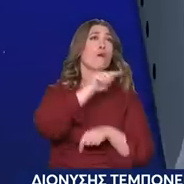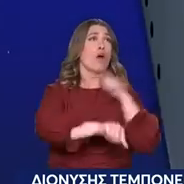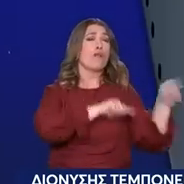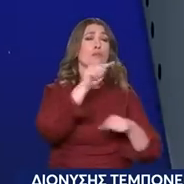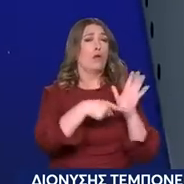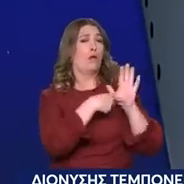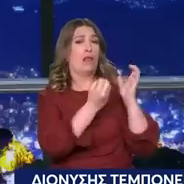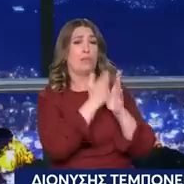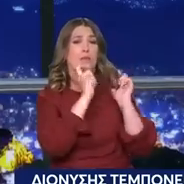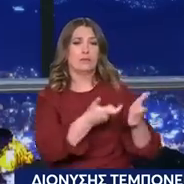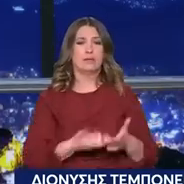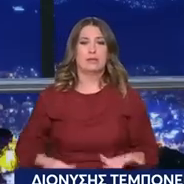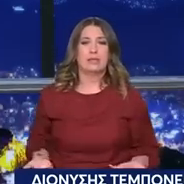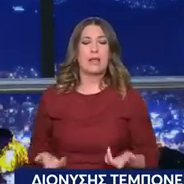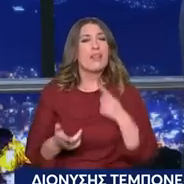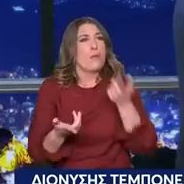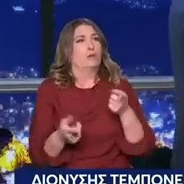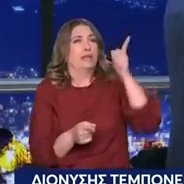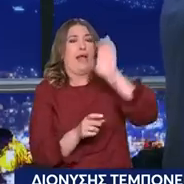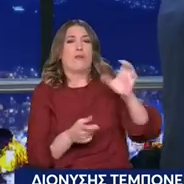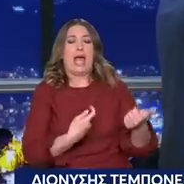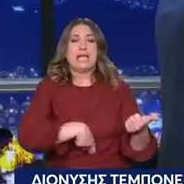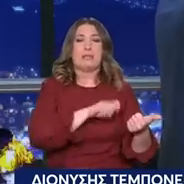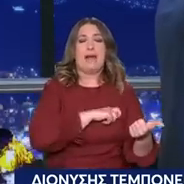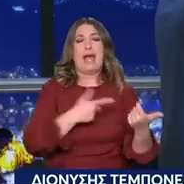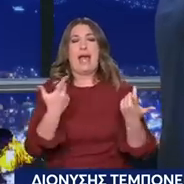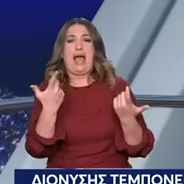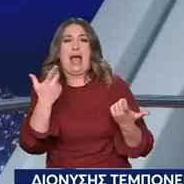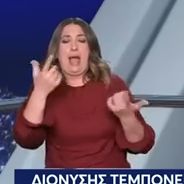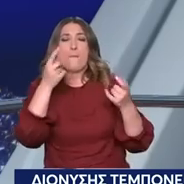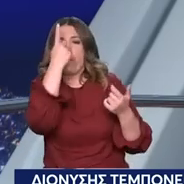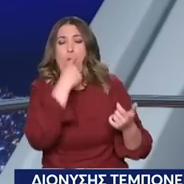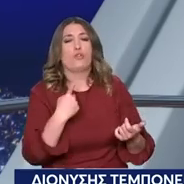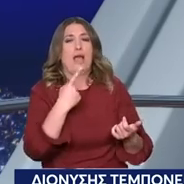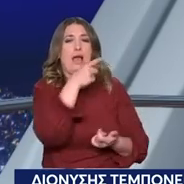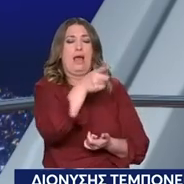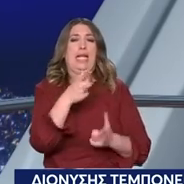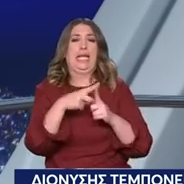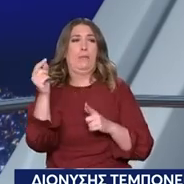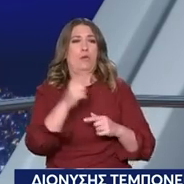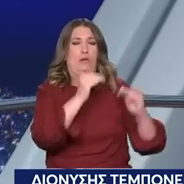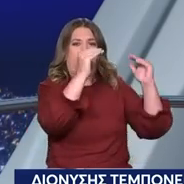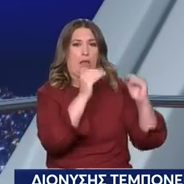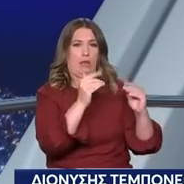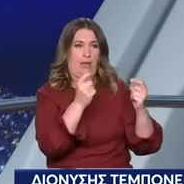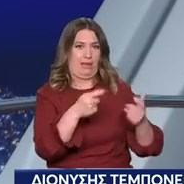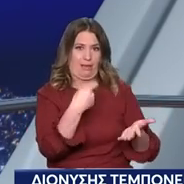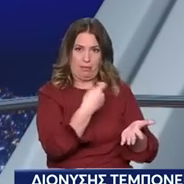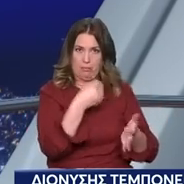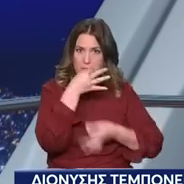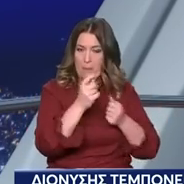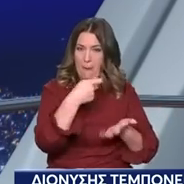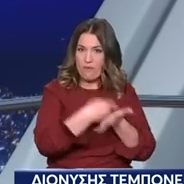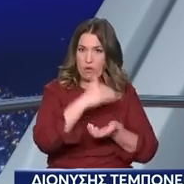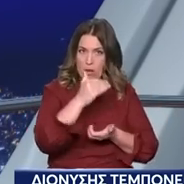Δημοκρατία και από το ΣΥΡΙΖΑ. Πώς μπορούν συγκρίσιμες χώρες, Ισπανία, Πορτογαλία, Κύπρος, να μειώνουν τους φόρους και τα οικονομικά να μην πέφτουν έξω.